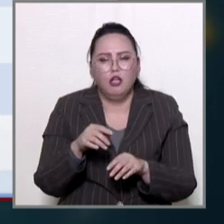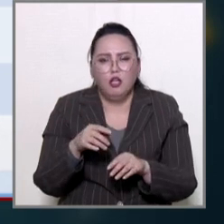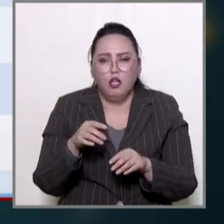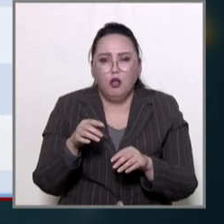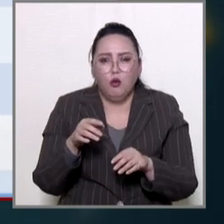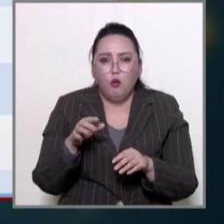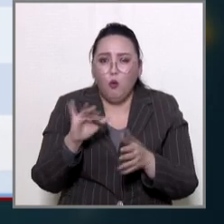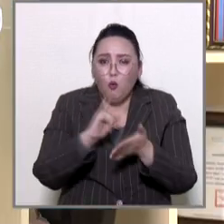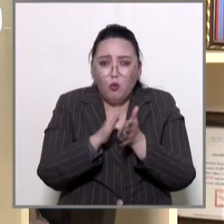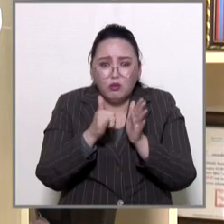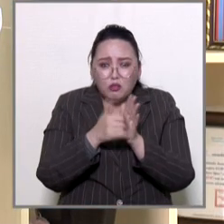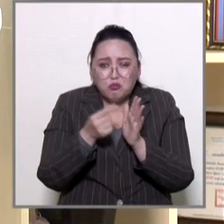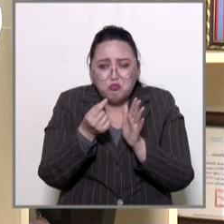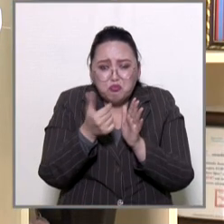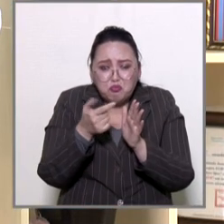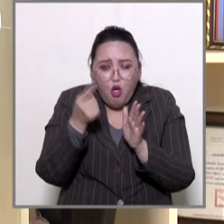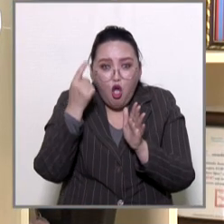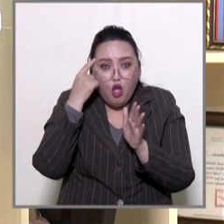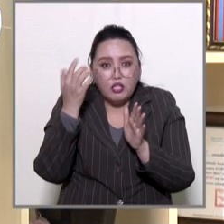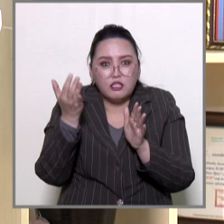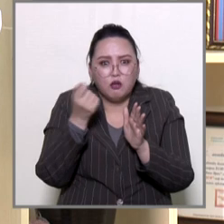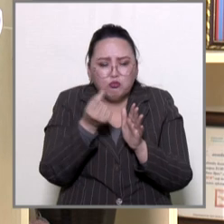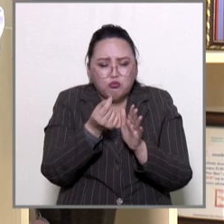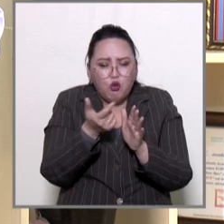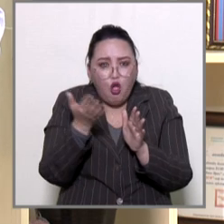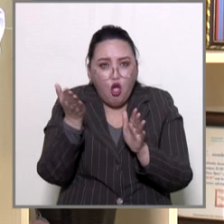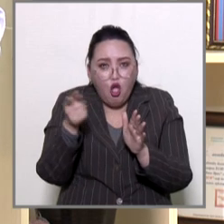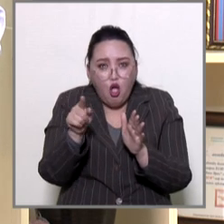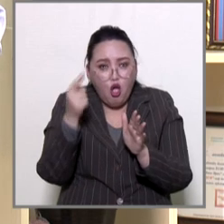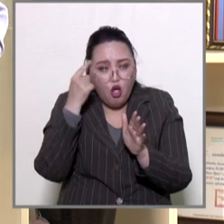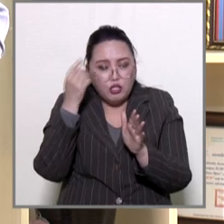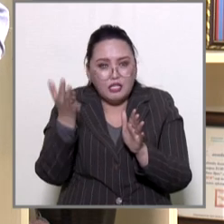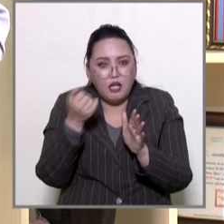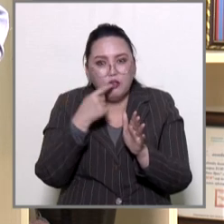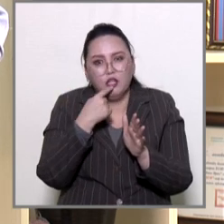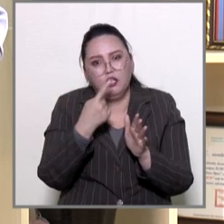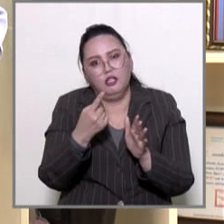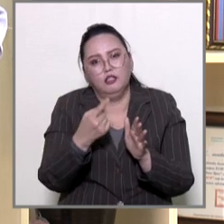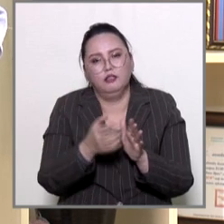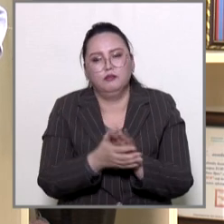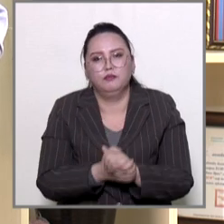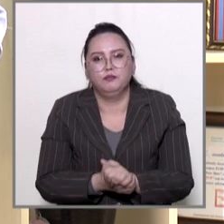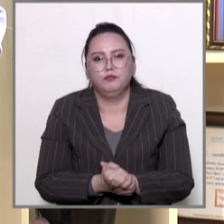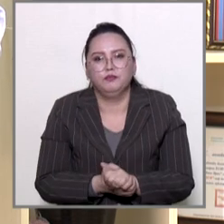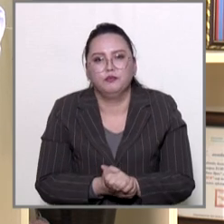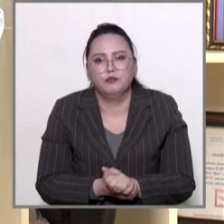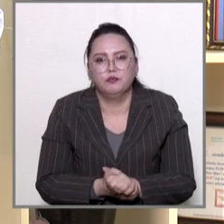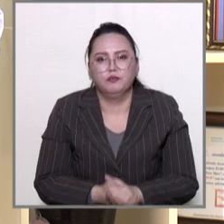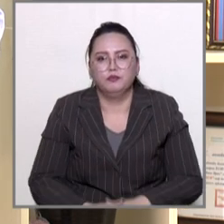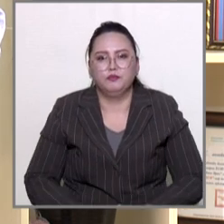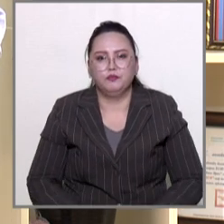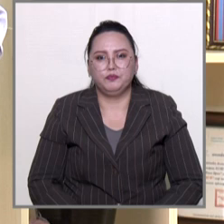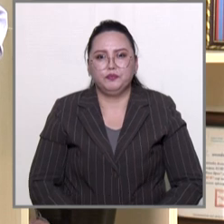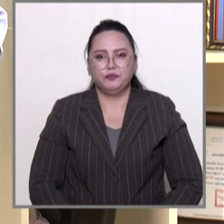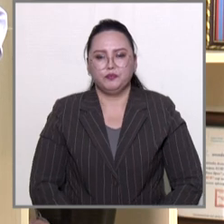юм утга санаатай. Энэ зохиолт зохиогч хэрэглэхдээ тухайн дүрийн их нялх балчир байгаа, учрыг нь тайлж